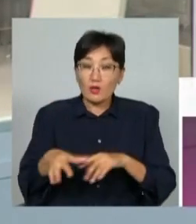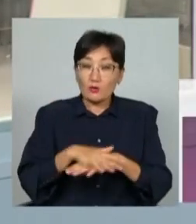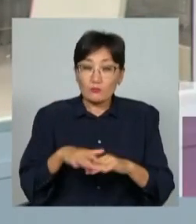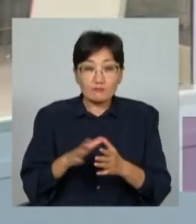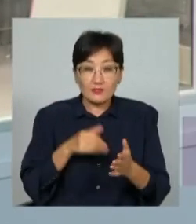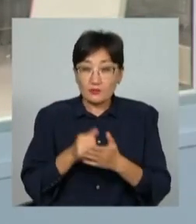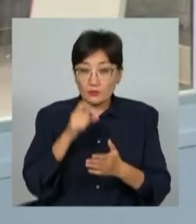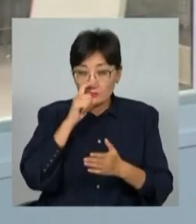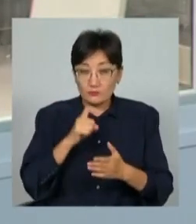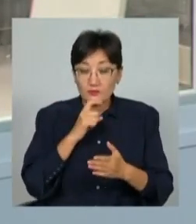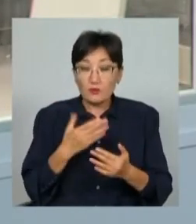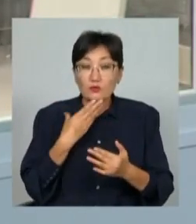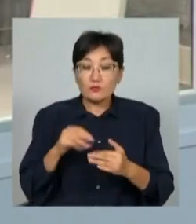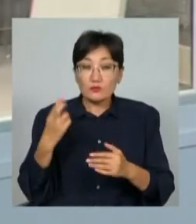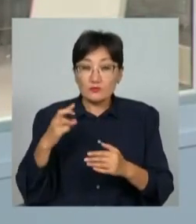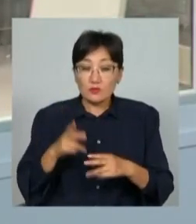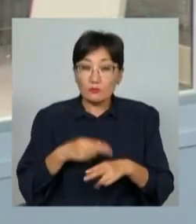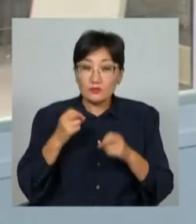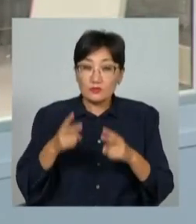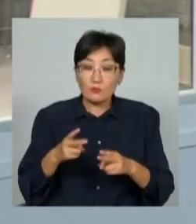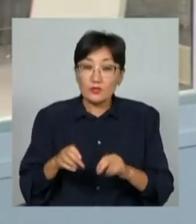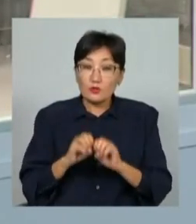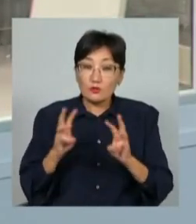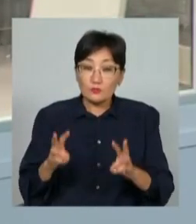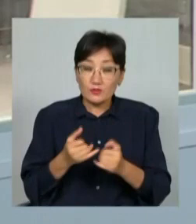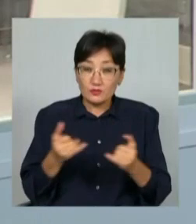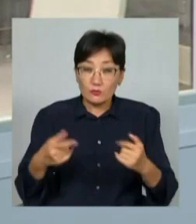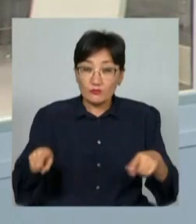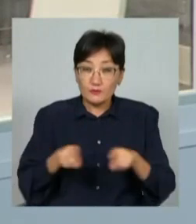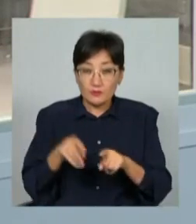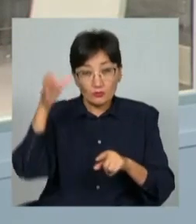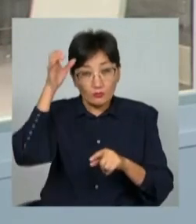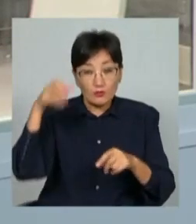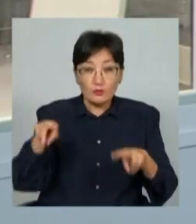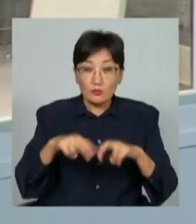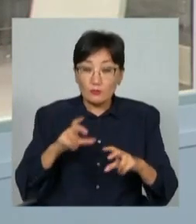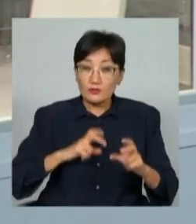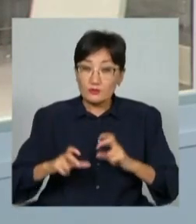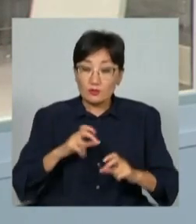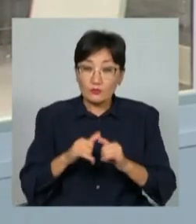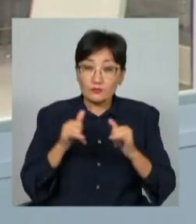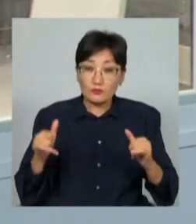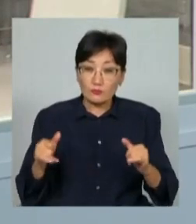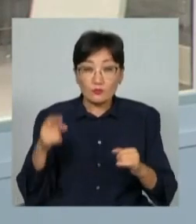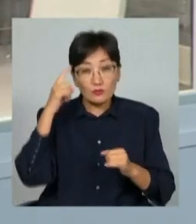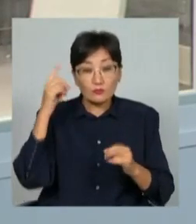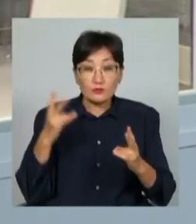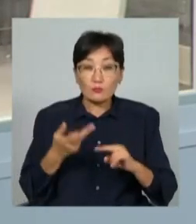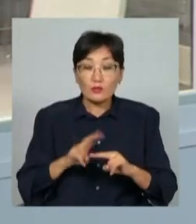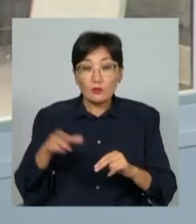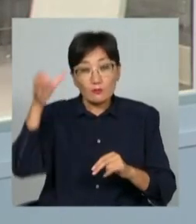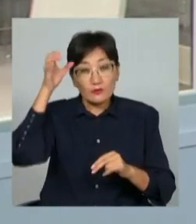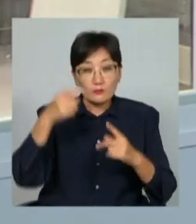әлі түсінбей жатыр. Өзіміздің биологиялық қауіпсіздігімізді қамтамасыз ету үшін осындай ғылыми зерттеу институтының дамуын ойлауымыз керек. Бүгін